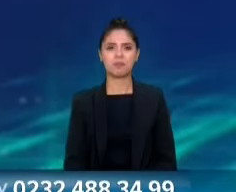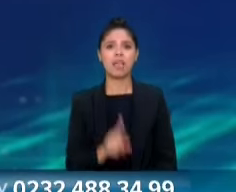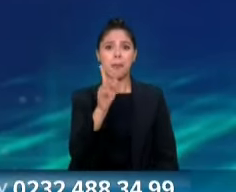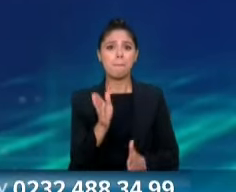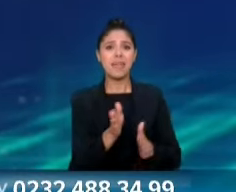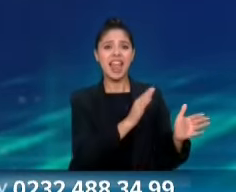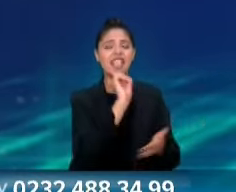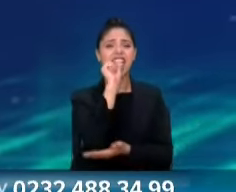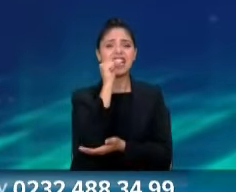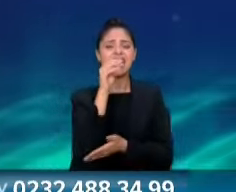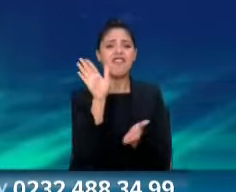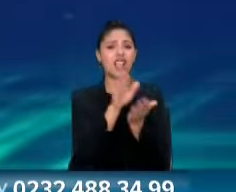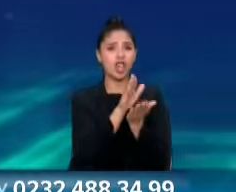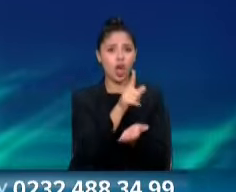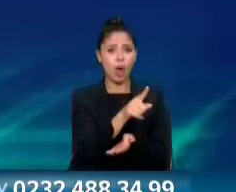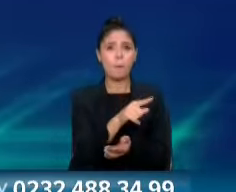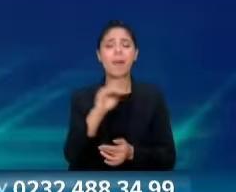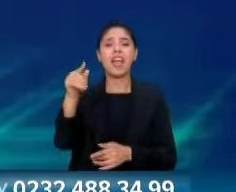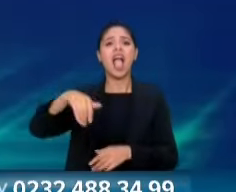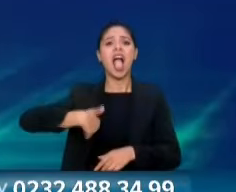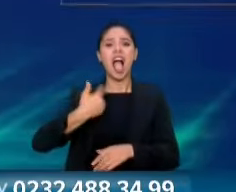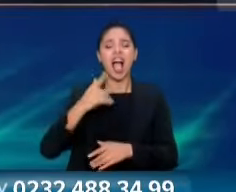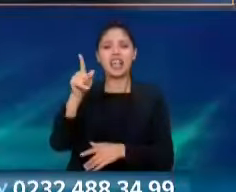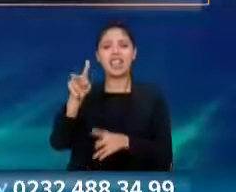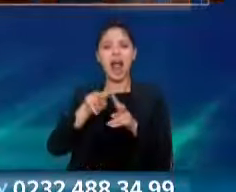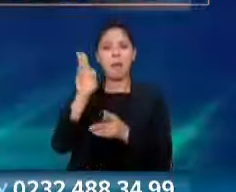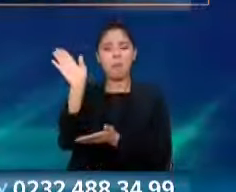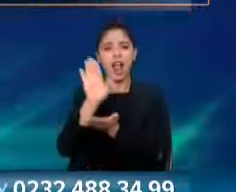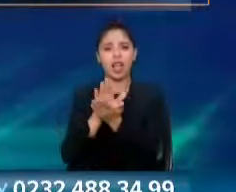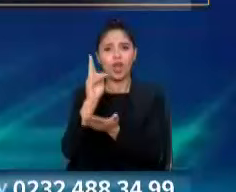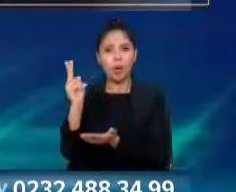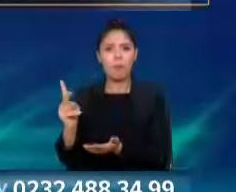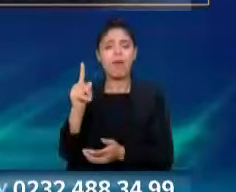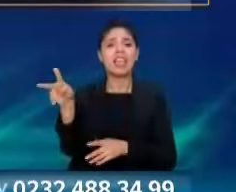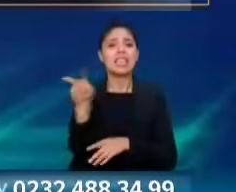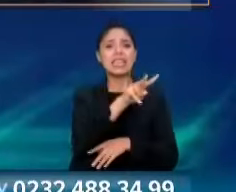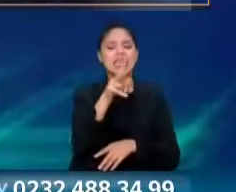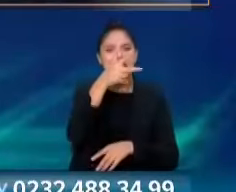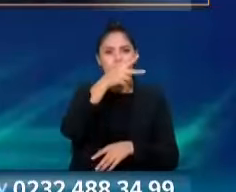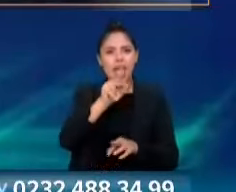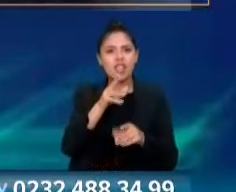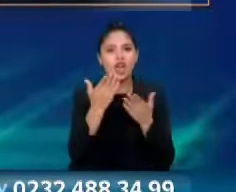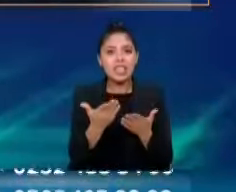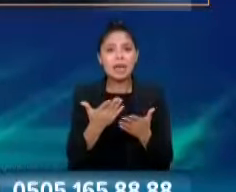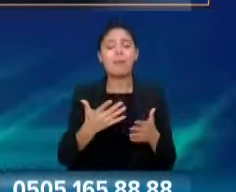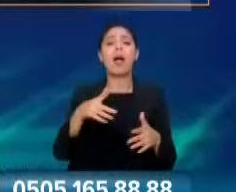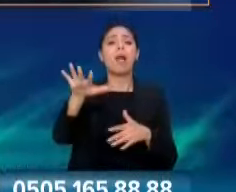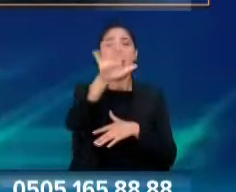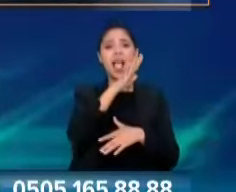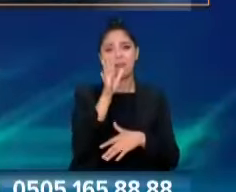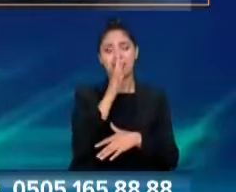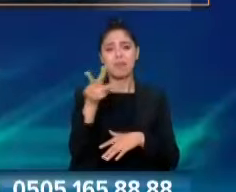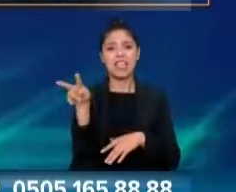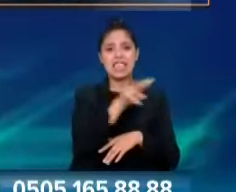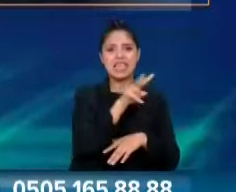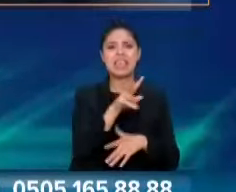sen bir yanda Sivas kangalı Diğer yanda Aksaray Malaklısı Aslında ilk bakışta birbirine andırıyor ama merakları çok daha iyi bilirse bu